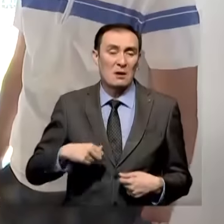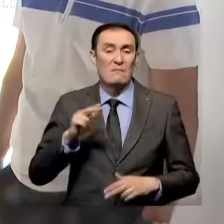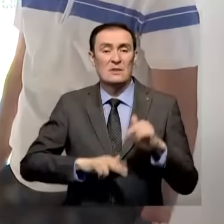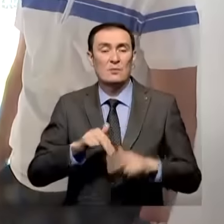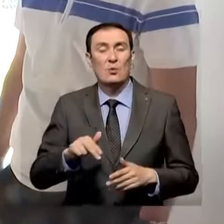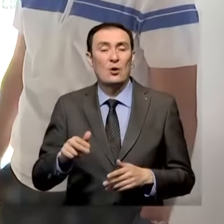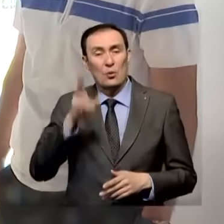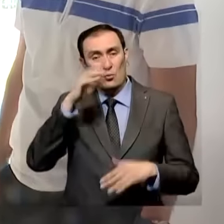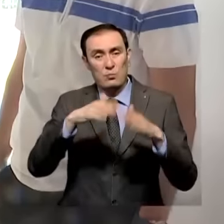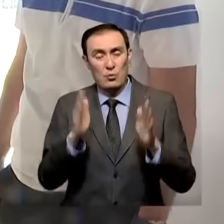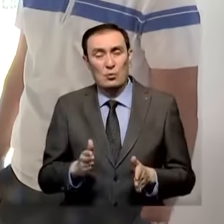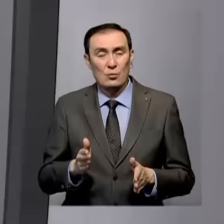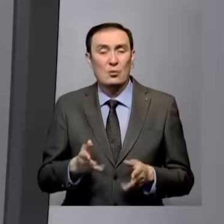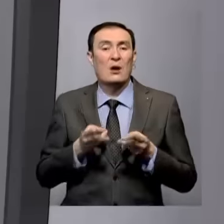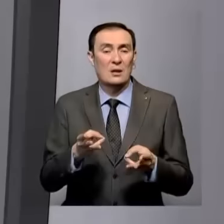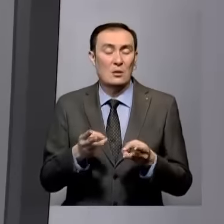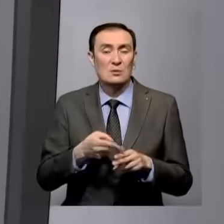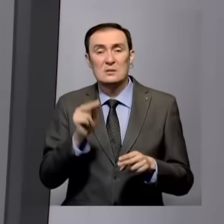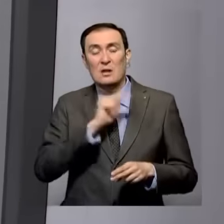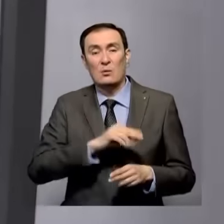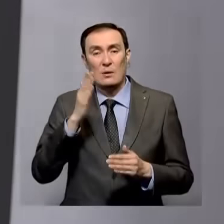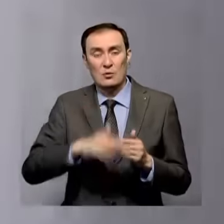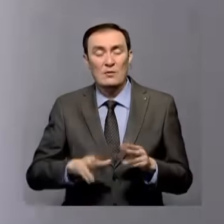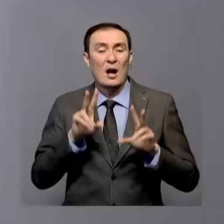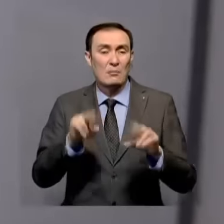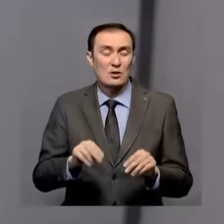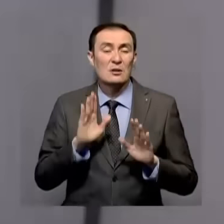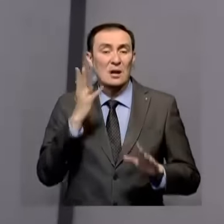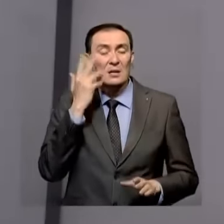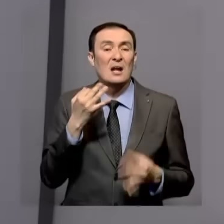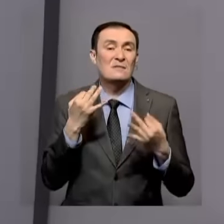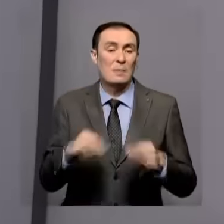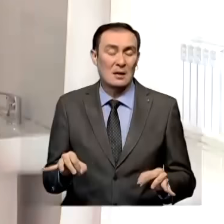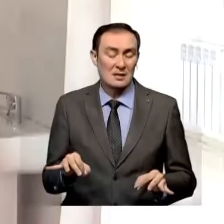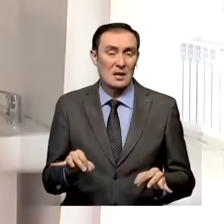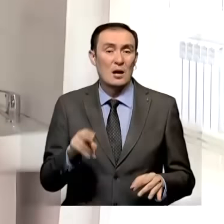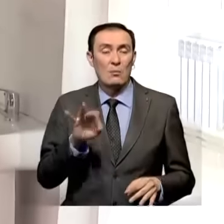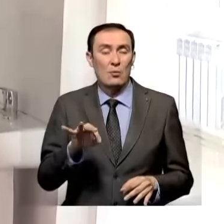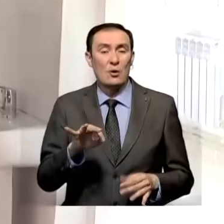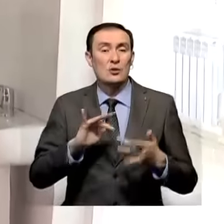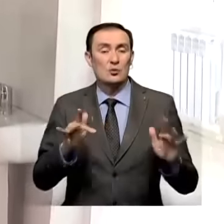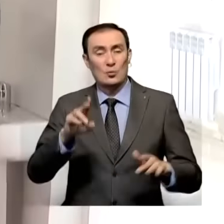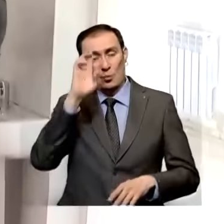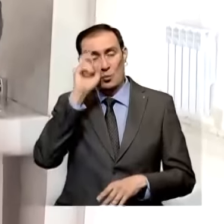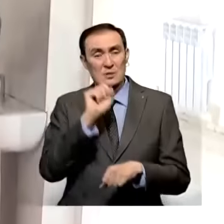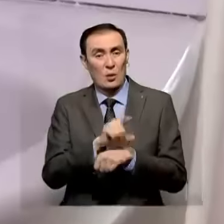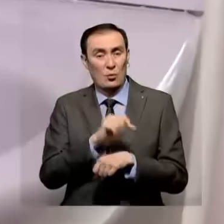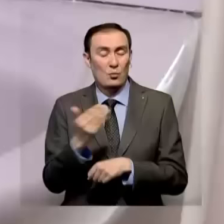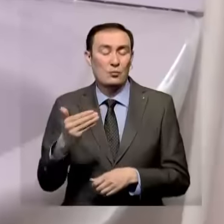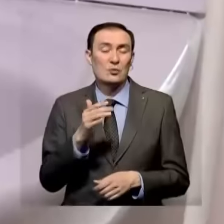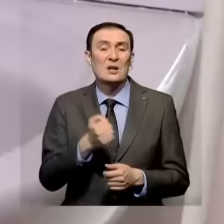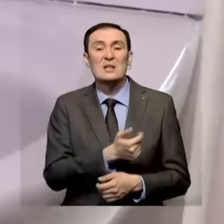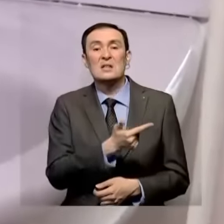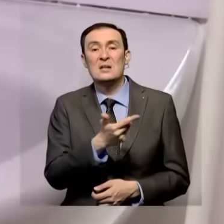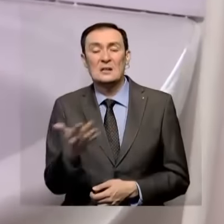возвела уборную и котельную. Закончить все работы по объекту обещают, как только освободятся. Согласно сайту госзакупок, у подрядчика сразу